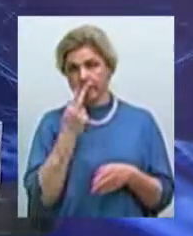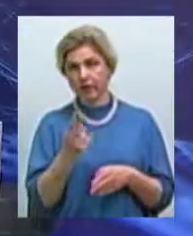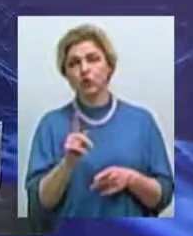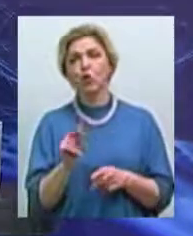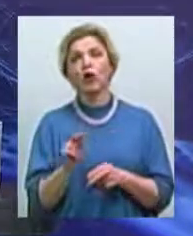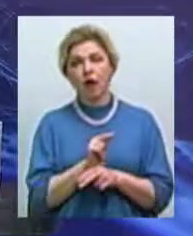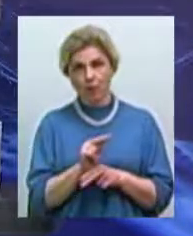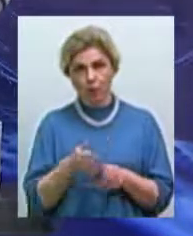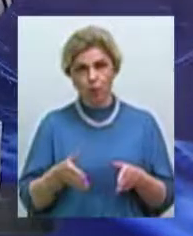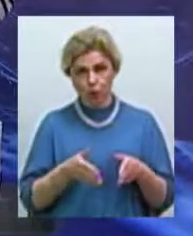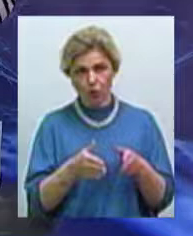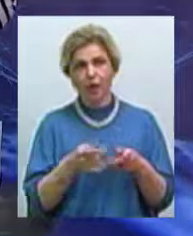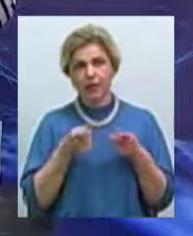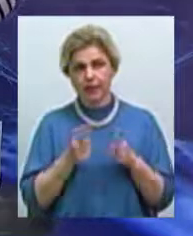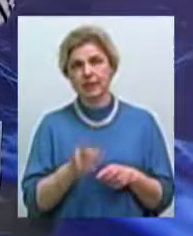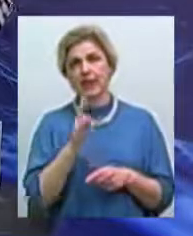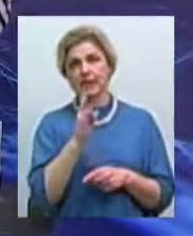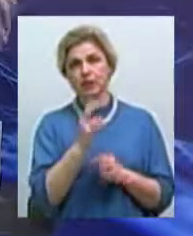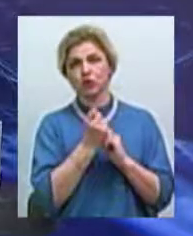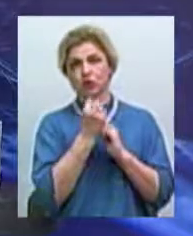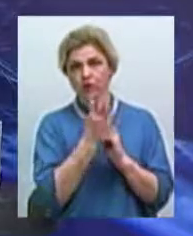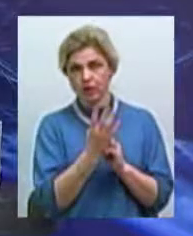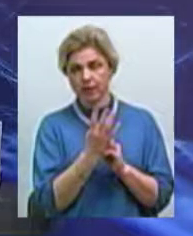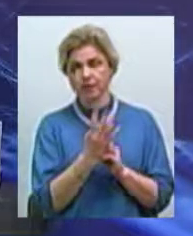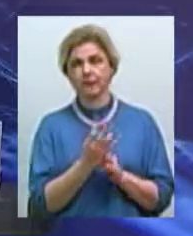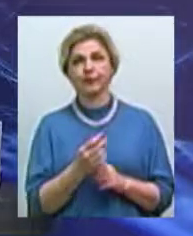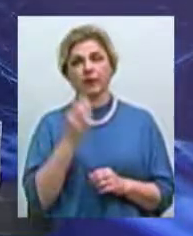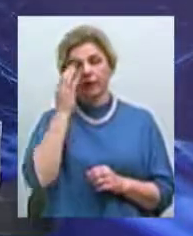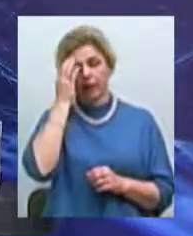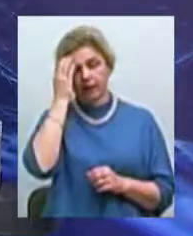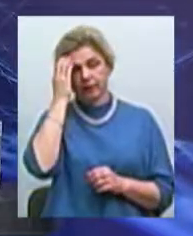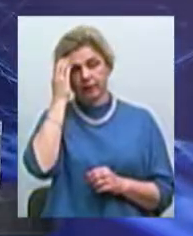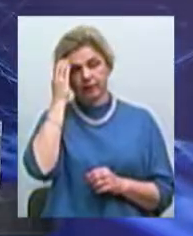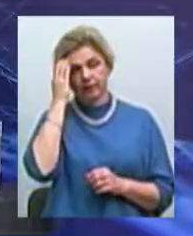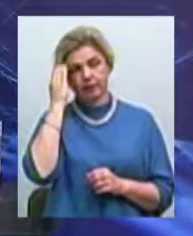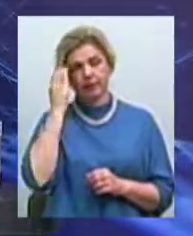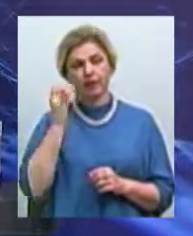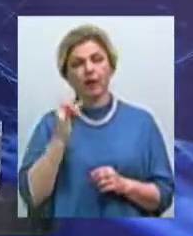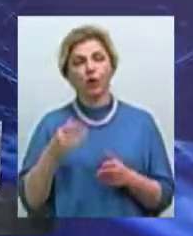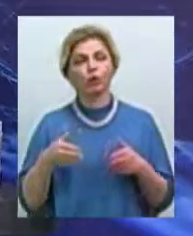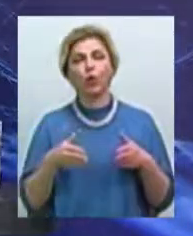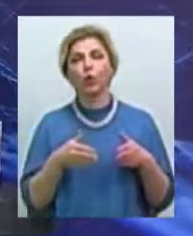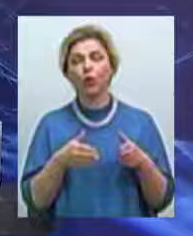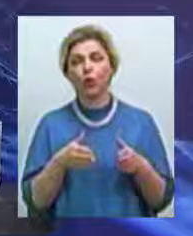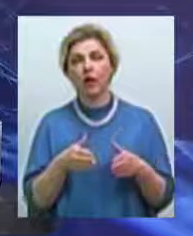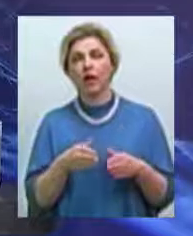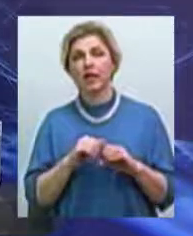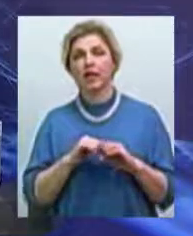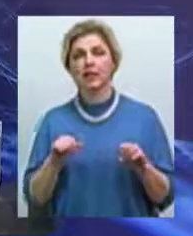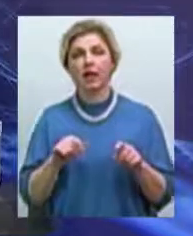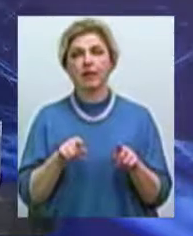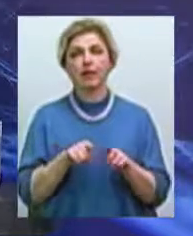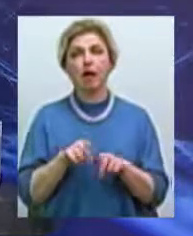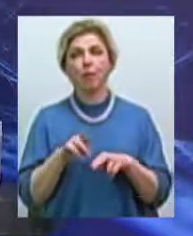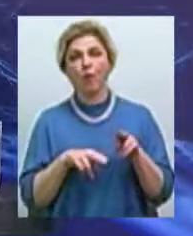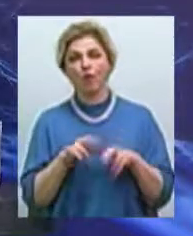ремонтують дороги дійсно там на Н-14. Це бетонну дорогу ложать. Ну, ложать її, знаєте, не завжди так побудувати, як